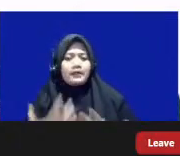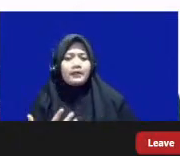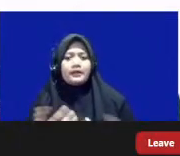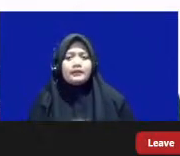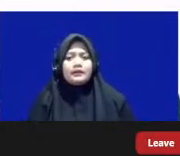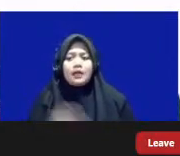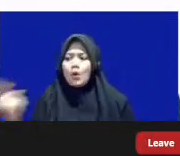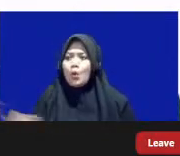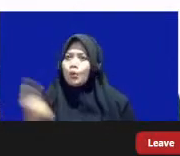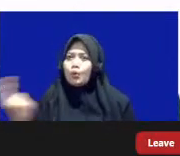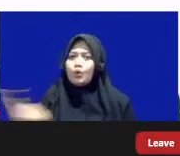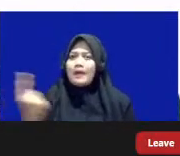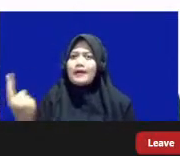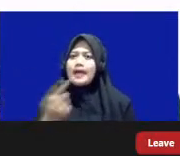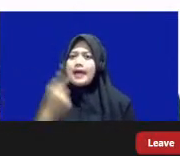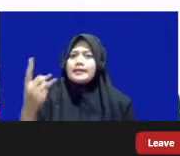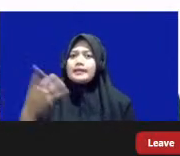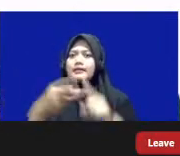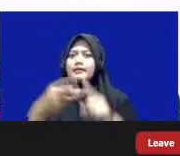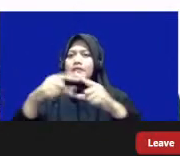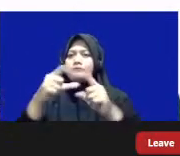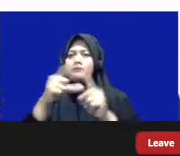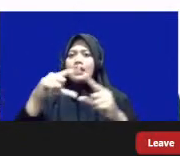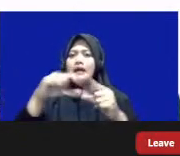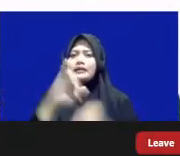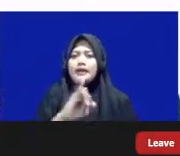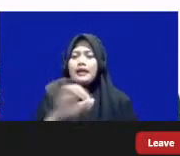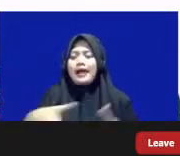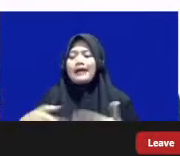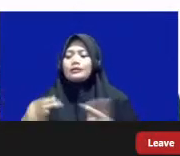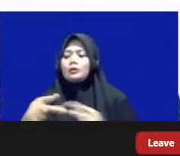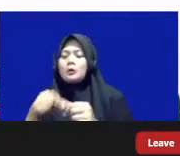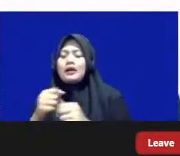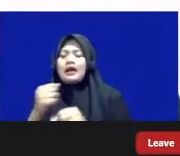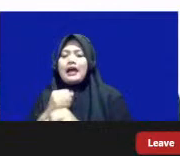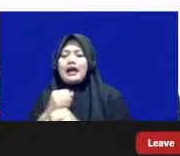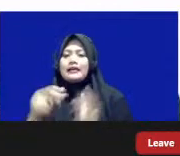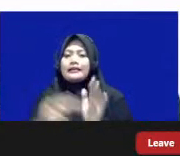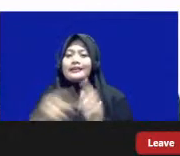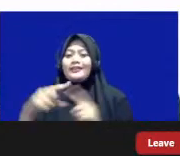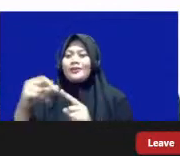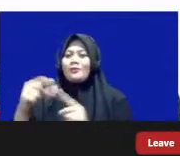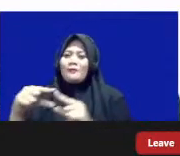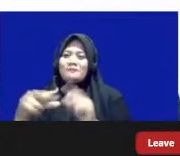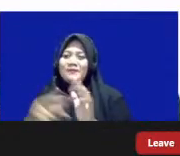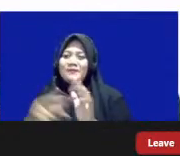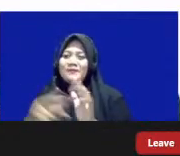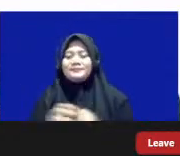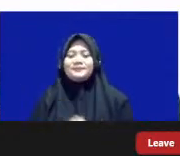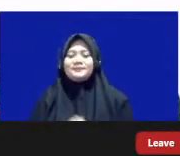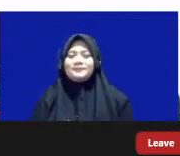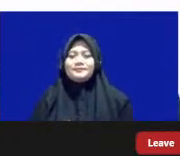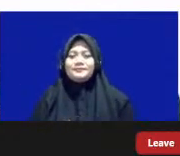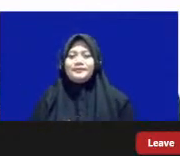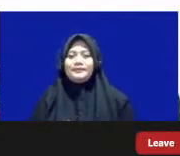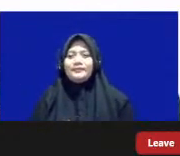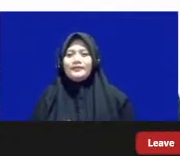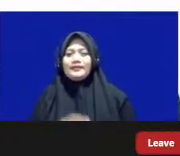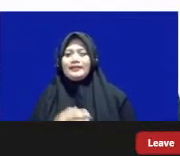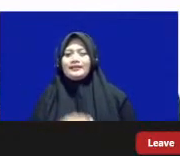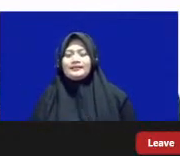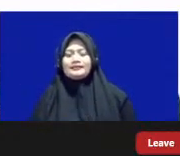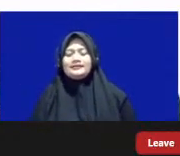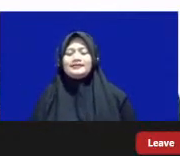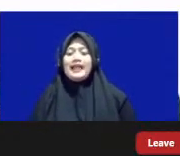ya, badai banjir dan juga dengan angin topan seperti itu. Nah, ini dilakukan. Kemudian selain itu,